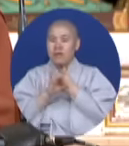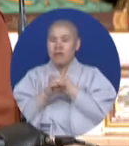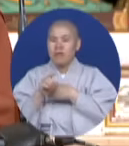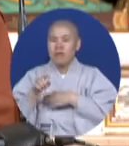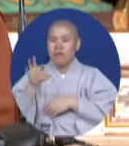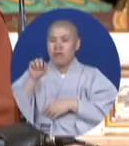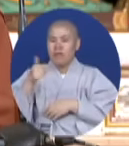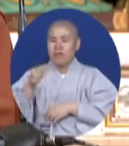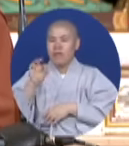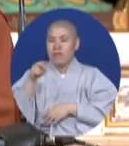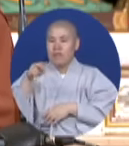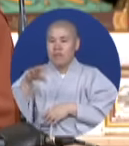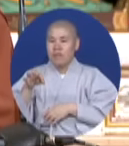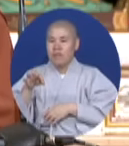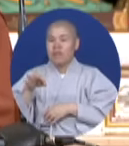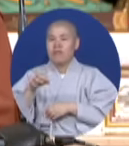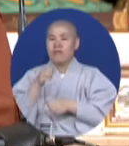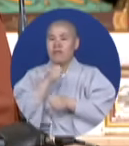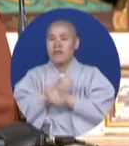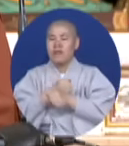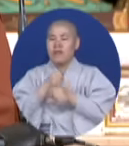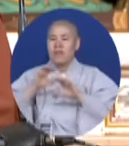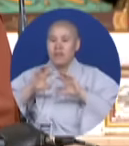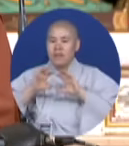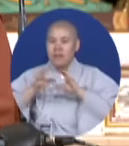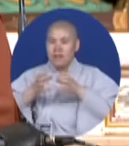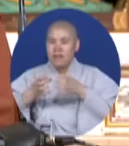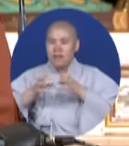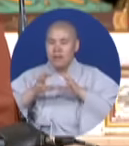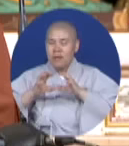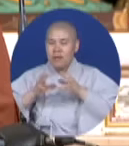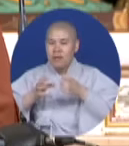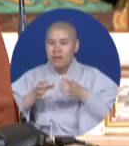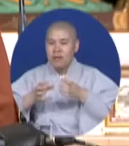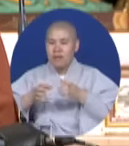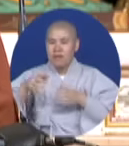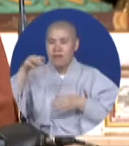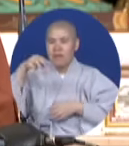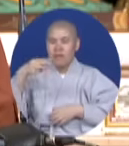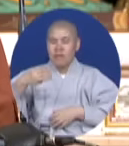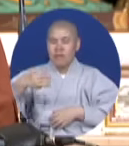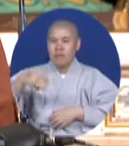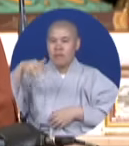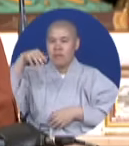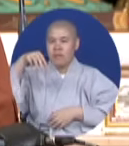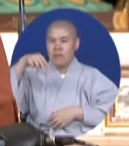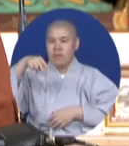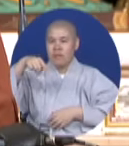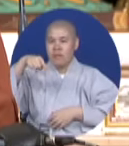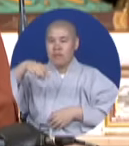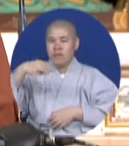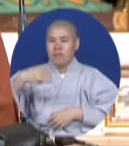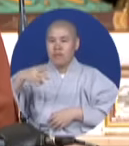원흉한 세계 출세간의 법을